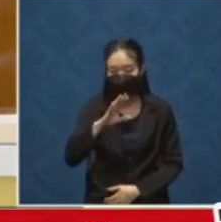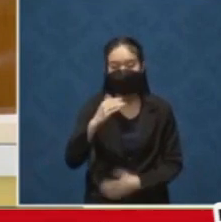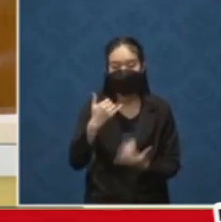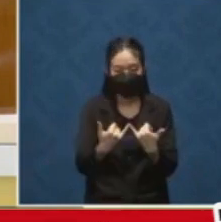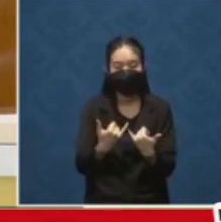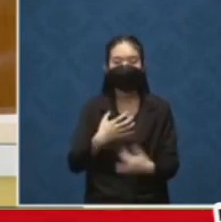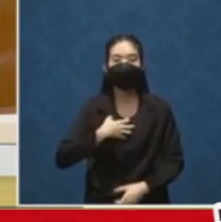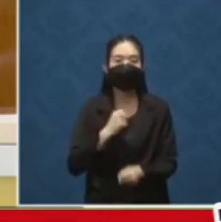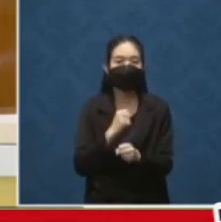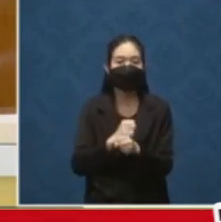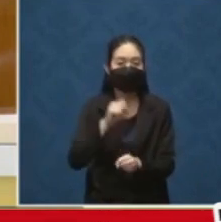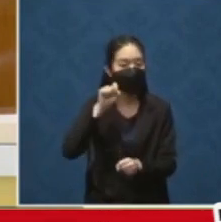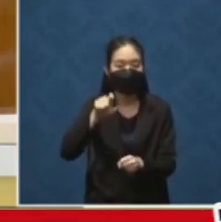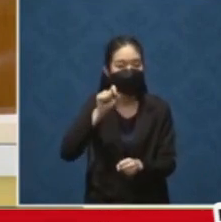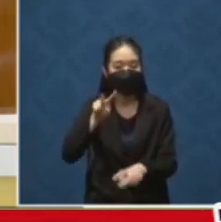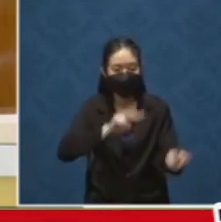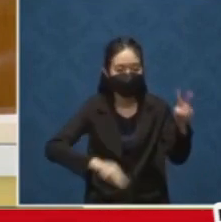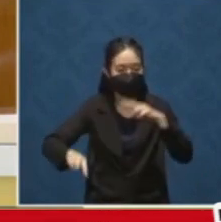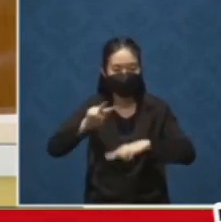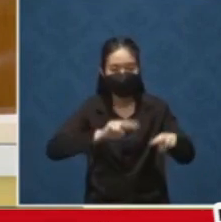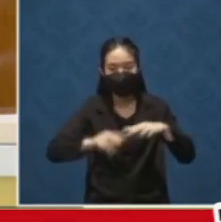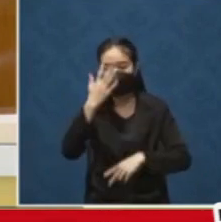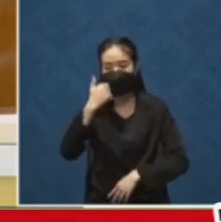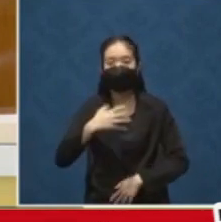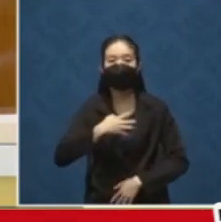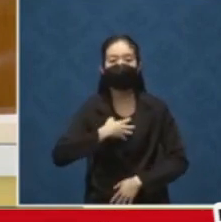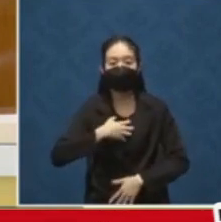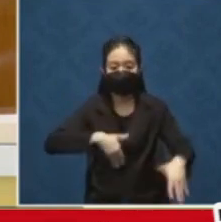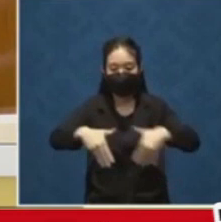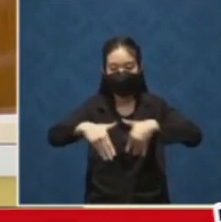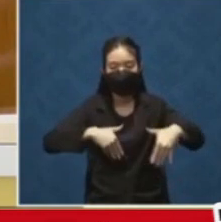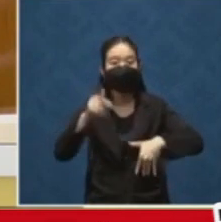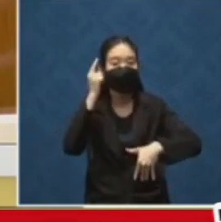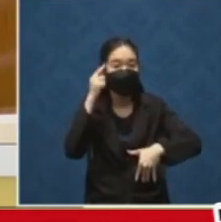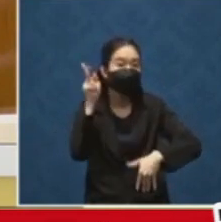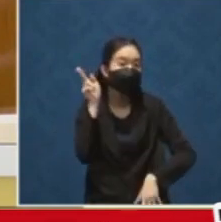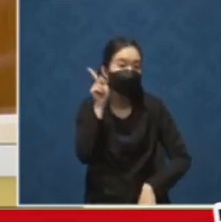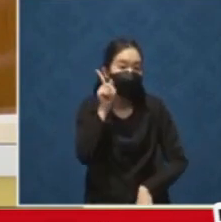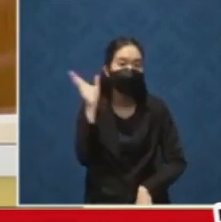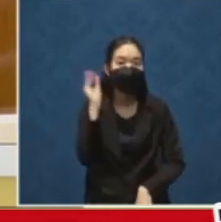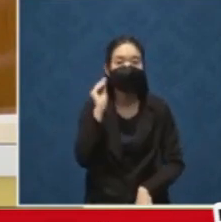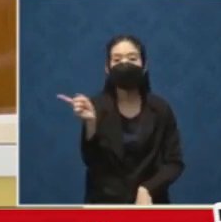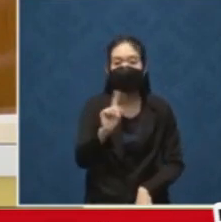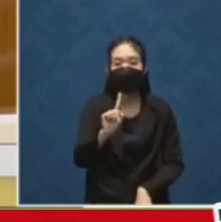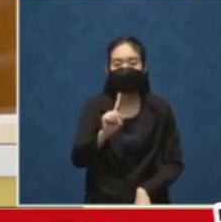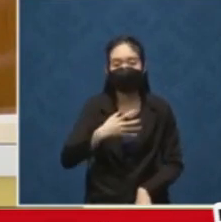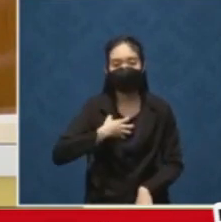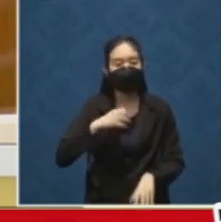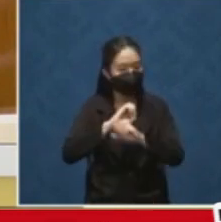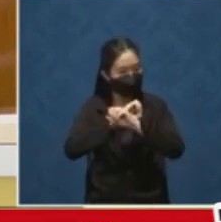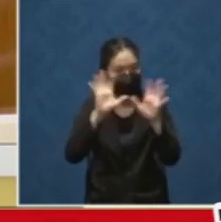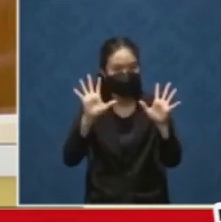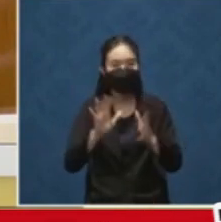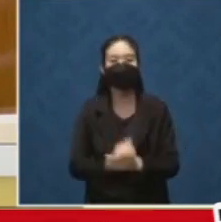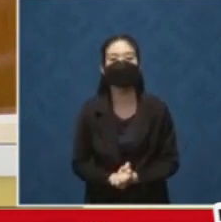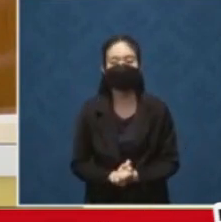าินั้นนั้สองณทุดแล hooked male เป็ที่ขจ่างสัคมเพื่อใหีามยืิธรรม manièreับทุ